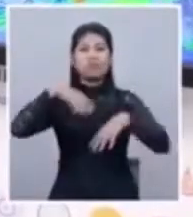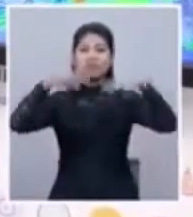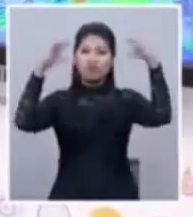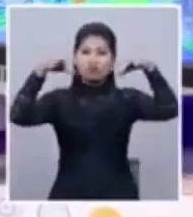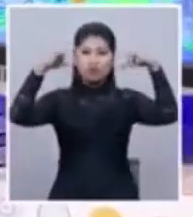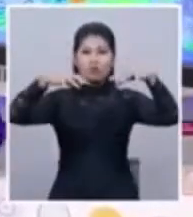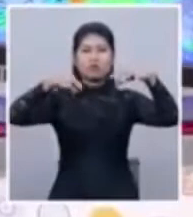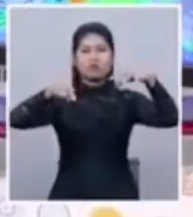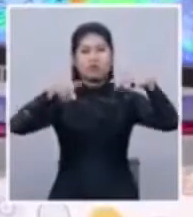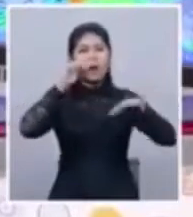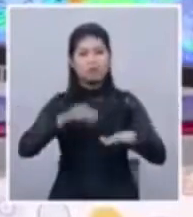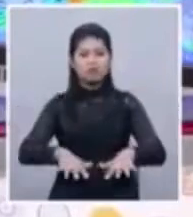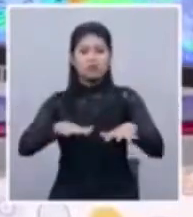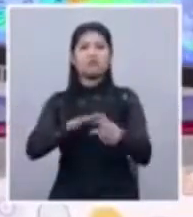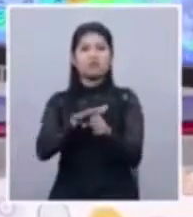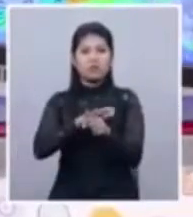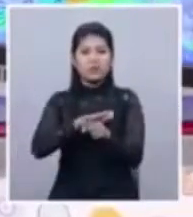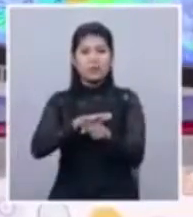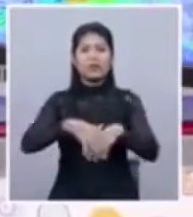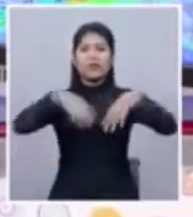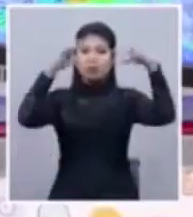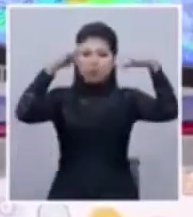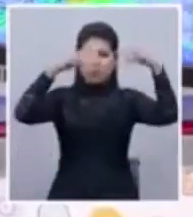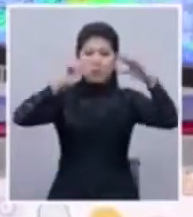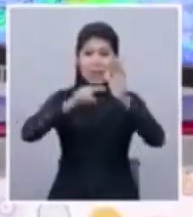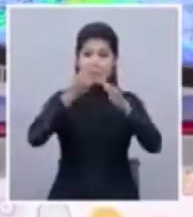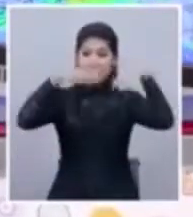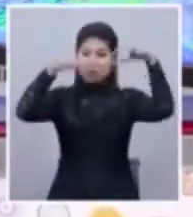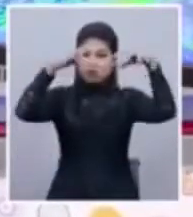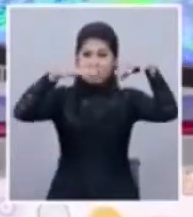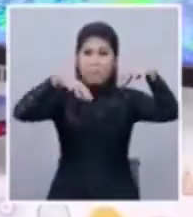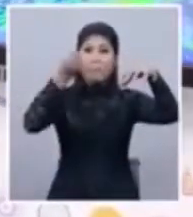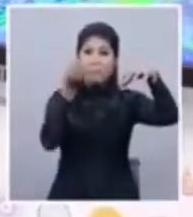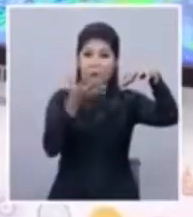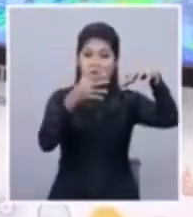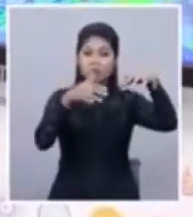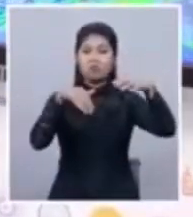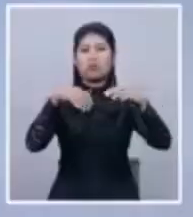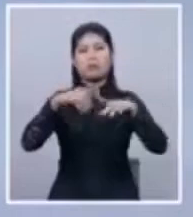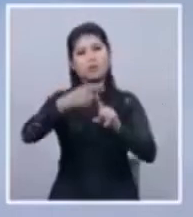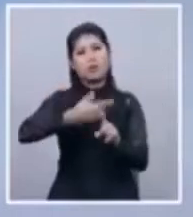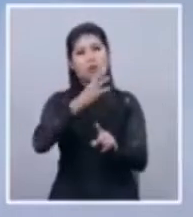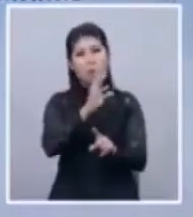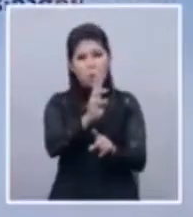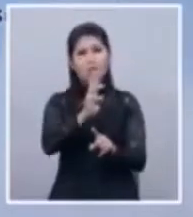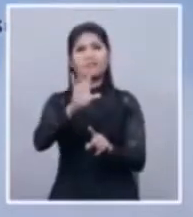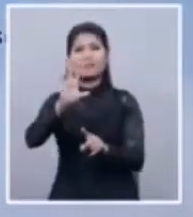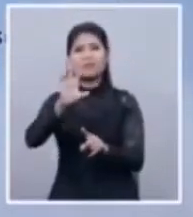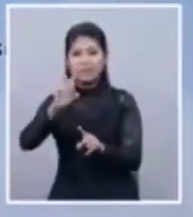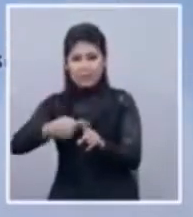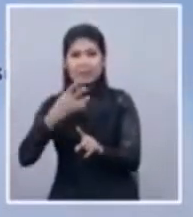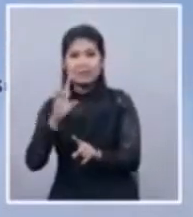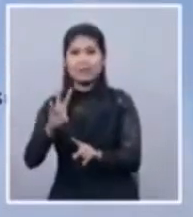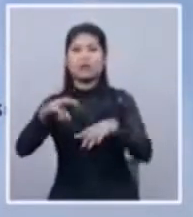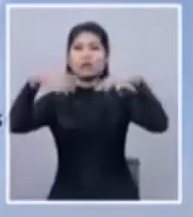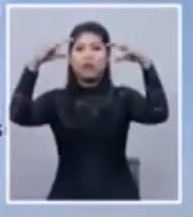กน้อยนะครับซึ่งในช่วงฤดูฝนต้นฤดูฝนเนี่ยฝนจะมากกว่าค่าเฉลี่ยเล็กน้อยแต่ในช่วงกลางๆก็คือมิถุนายนกรกฎาคมเนี่ยฝนจะลดล